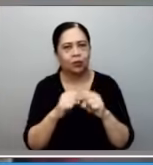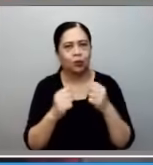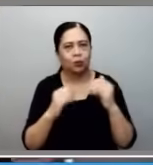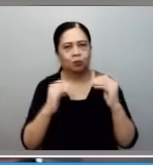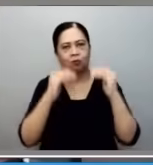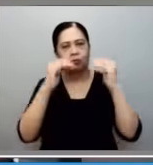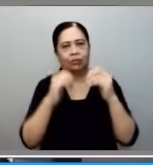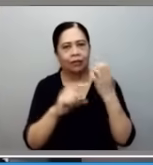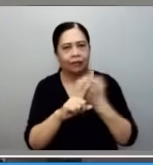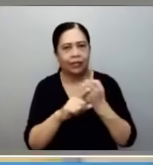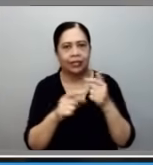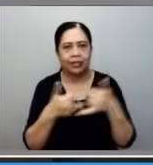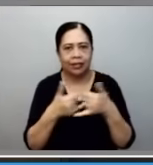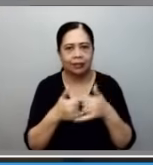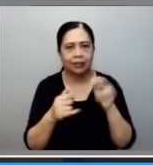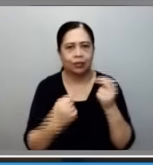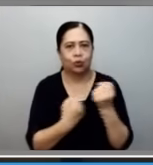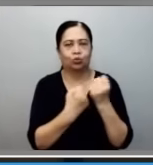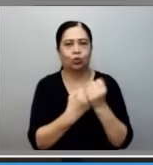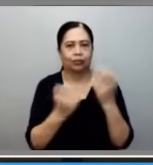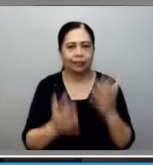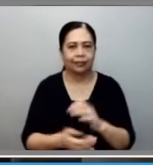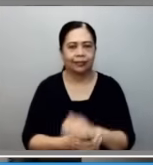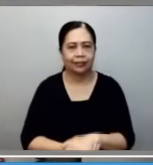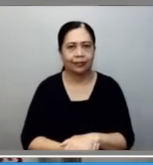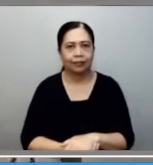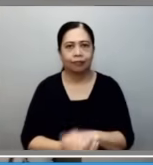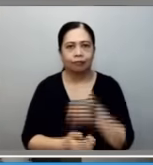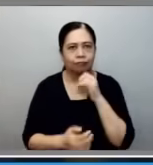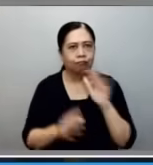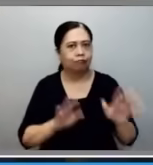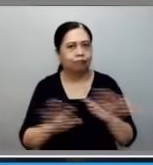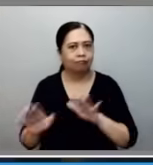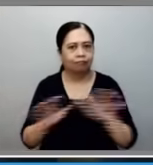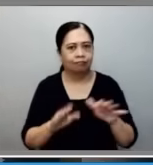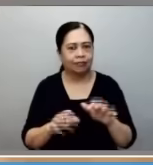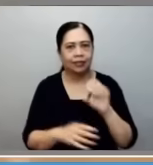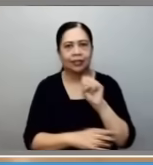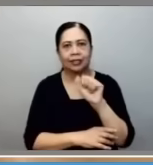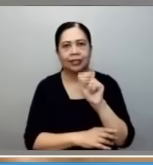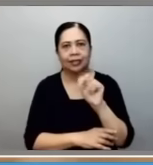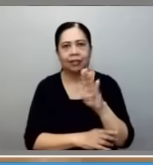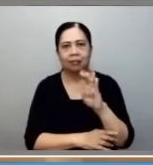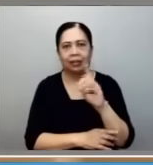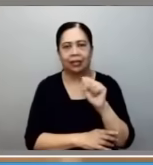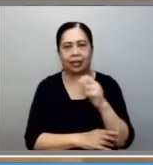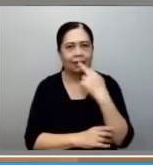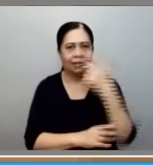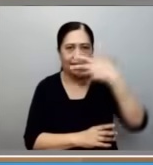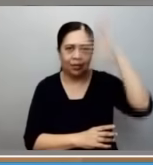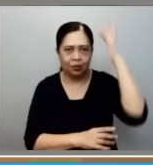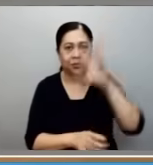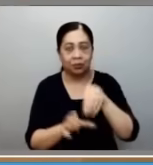game, kailangan namin ng supporters talaga. Hindi naman daw magpapakakampante ang San Beda Red Lions na nakapasok din sa